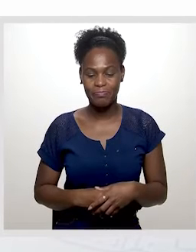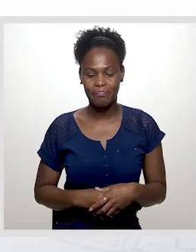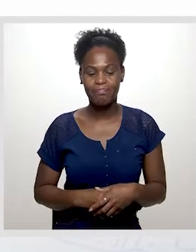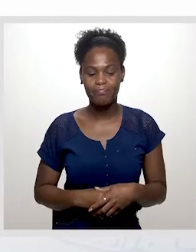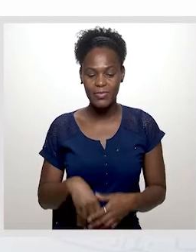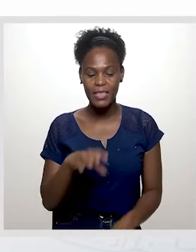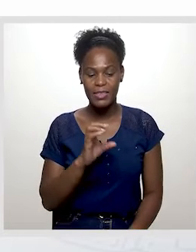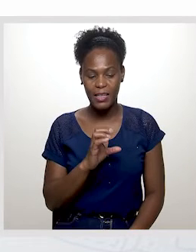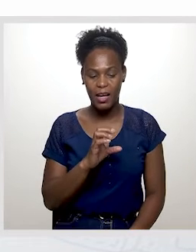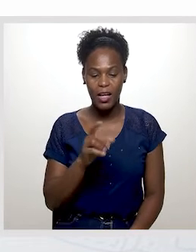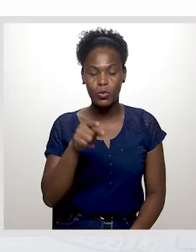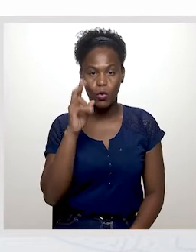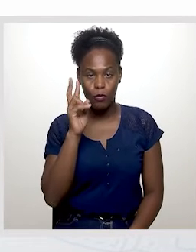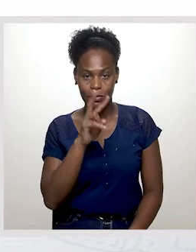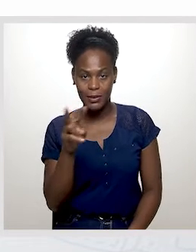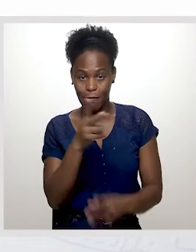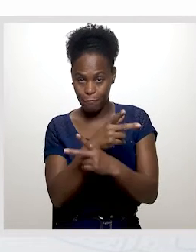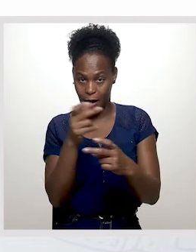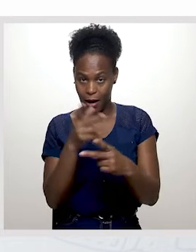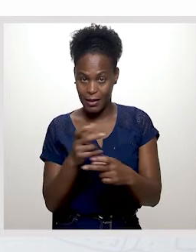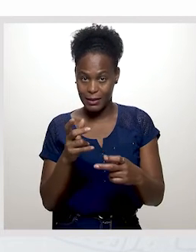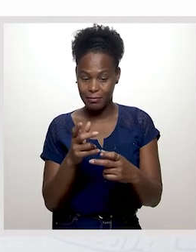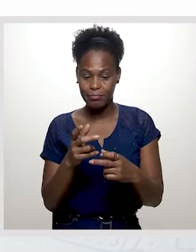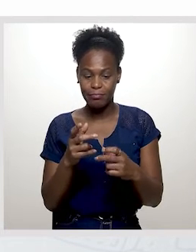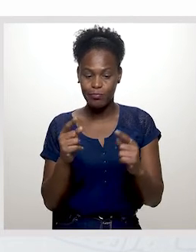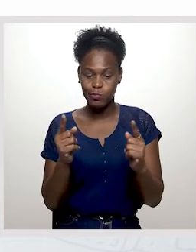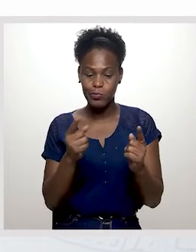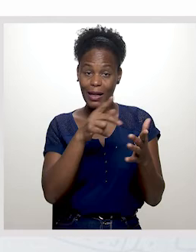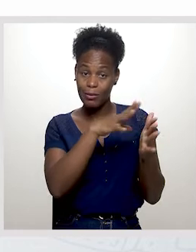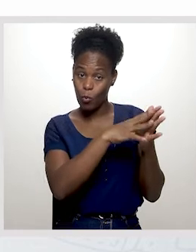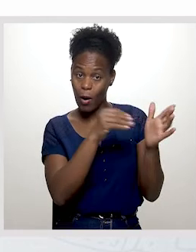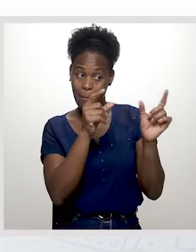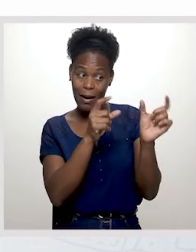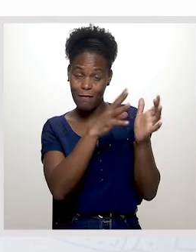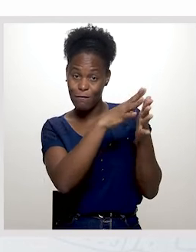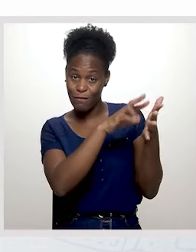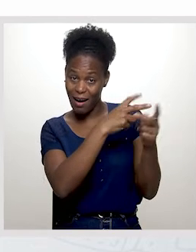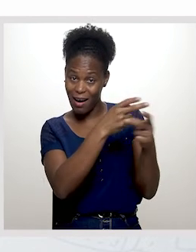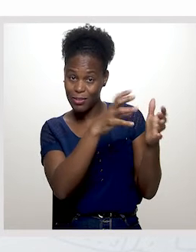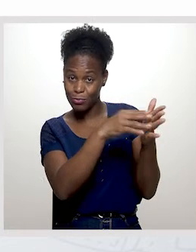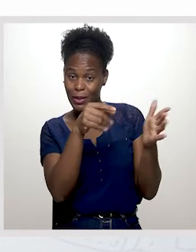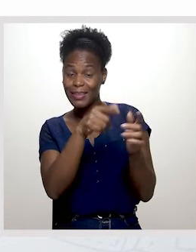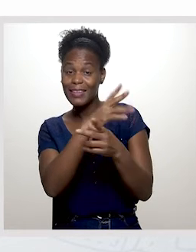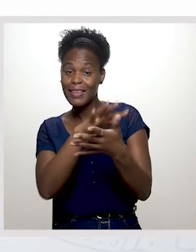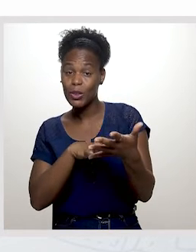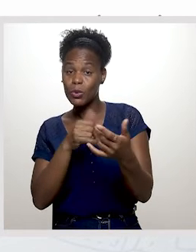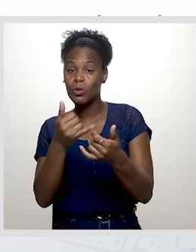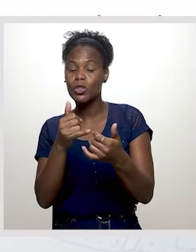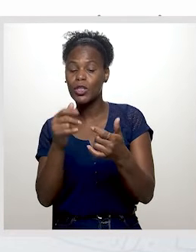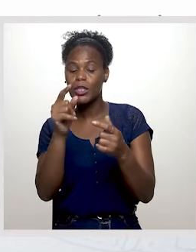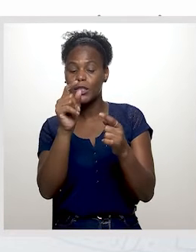C. Observe ces phrases extraites du texte, puis complète les espaces avec la bonne